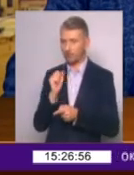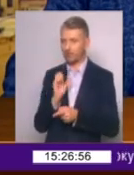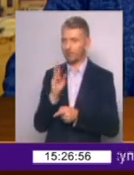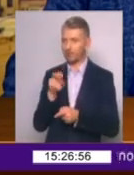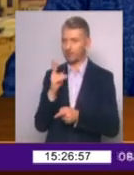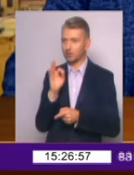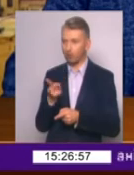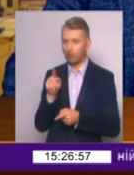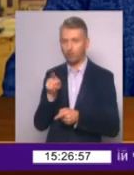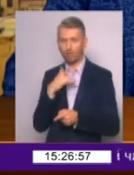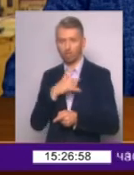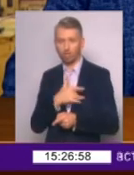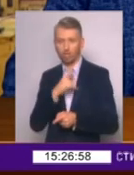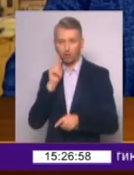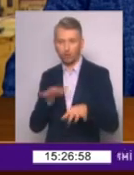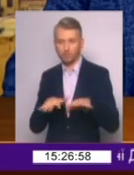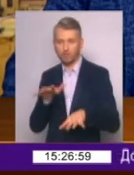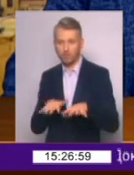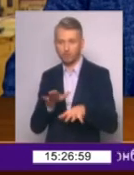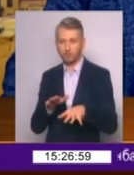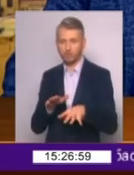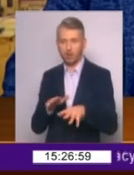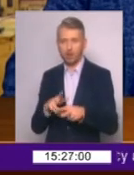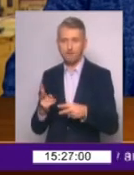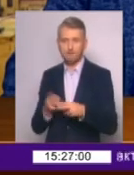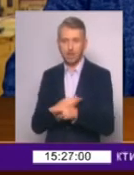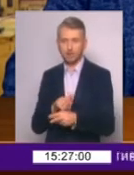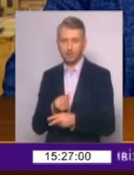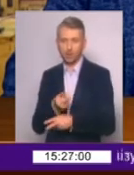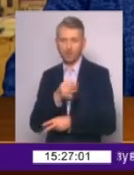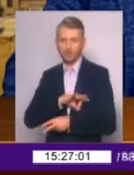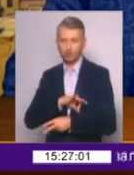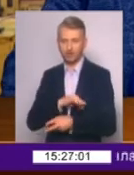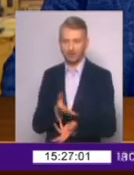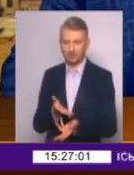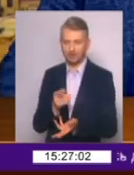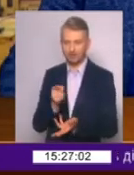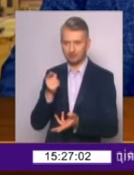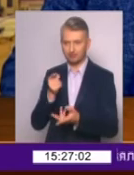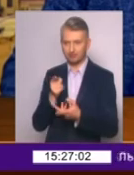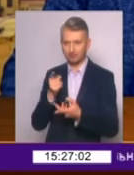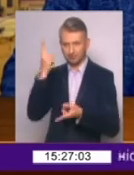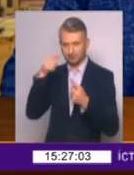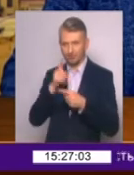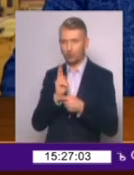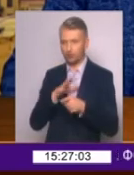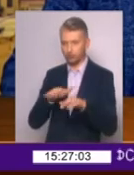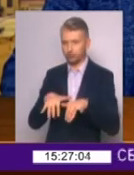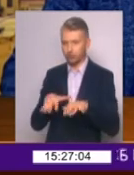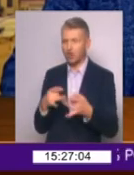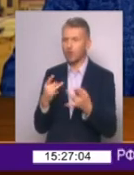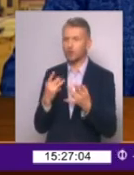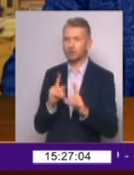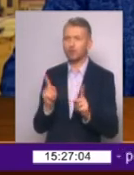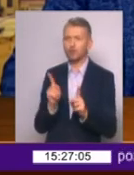що сумнівалися в такій собі безкорисливості творців цієї системи. Розкажіть, яким чином, які